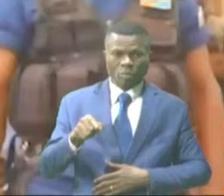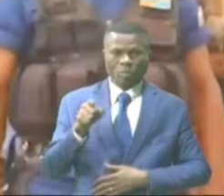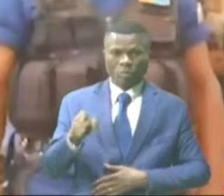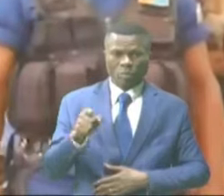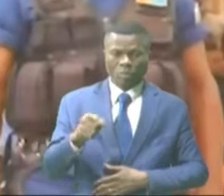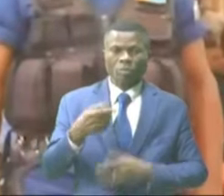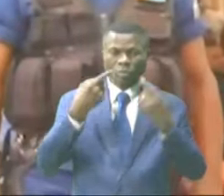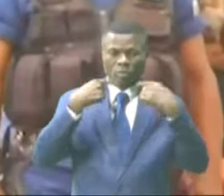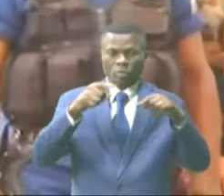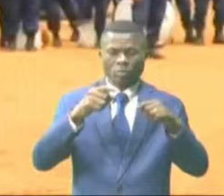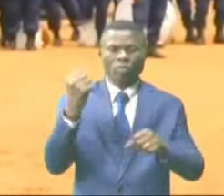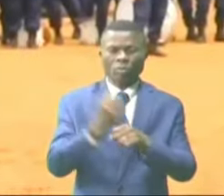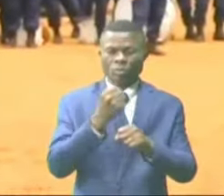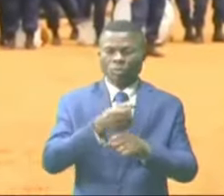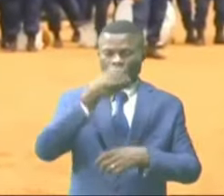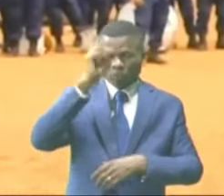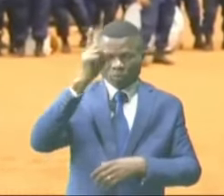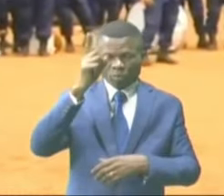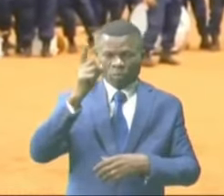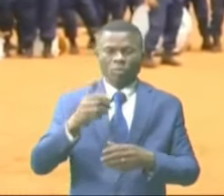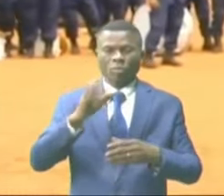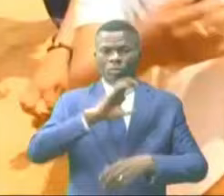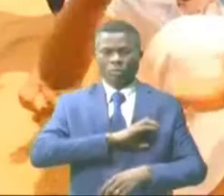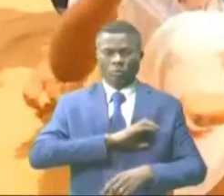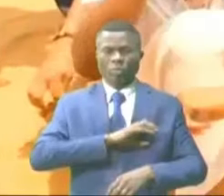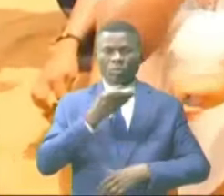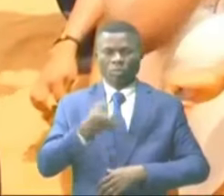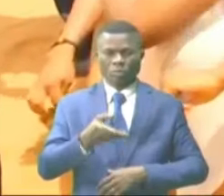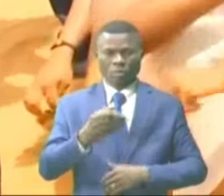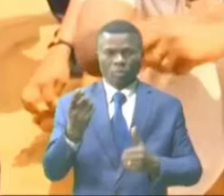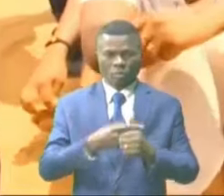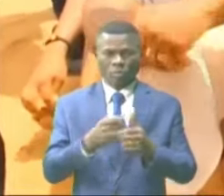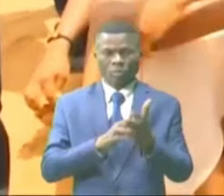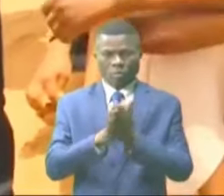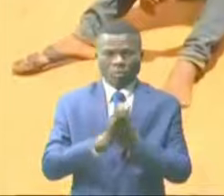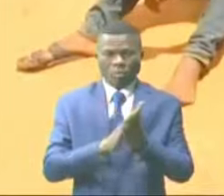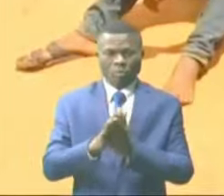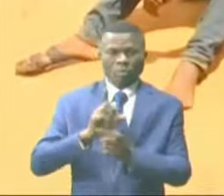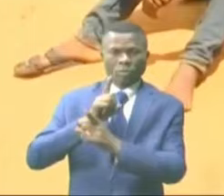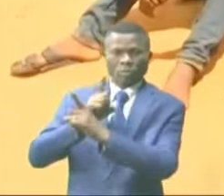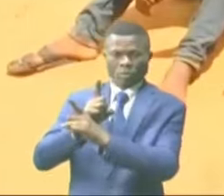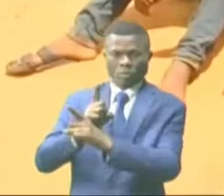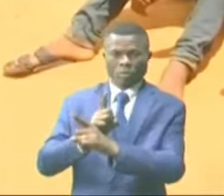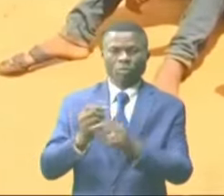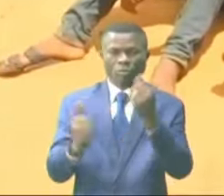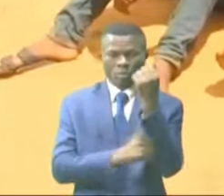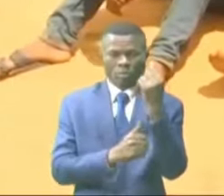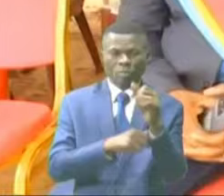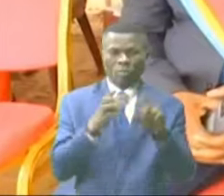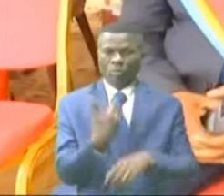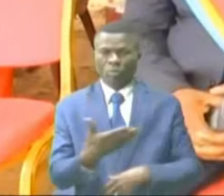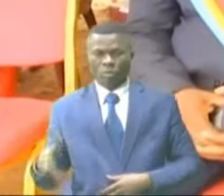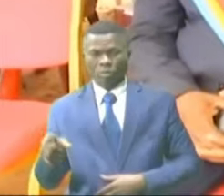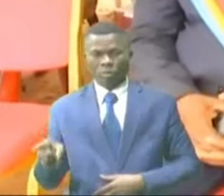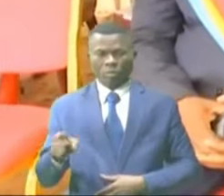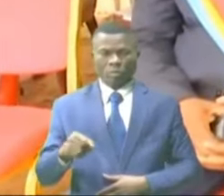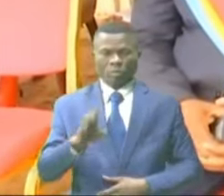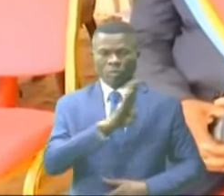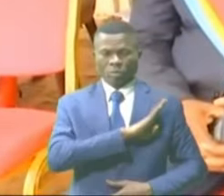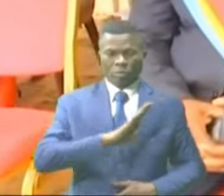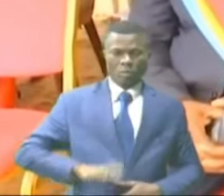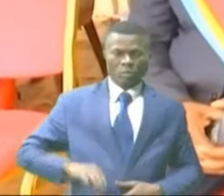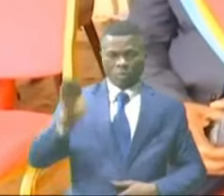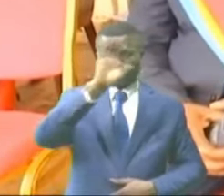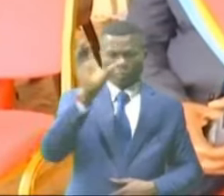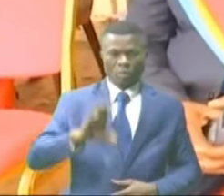a rappelé la mission principale aux éléments de la police, celle qui consiste à la protection des personnes et de leurs biens. Le bourgmestre de la